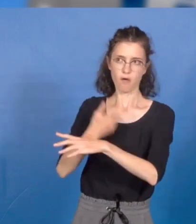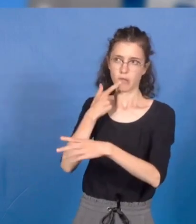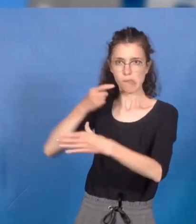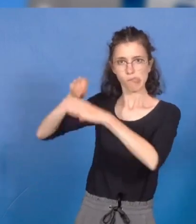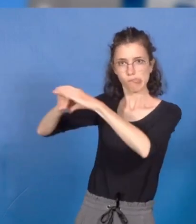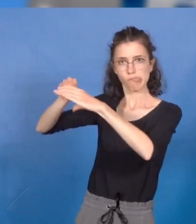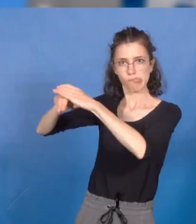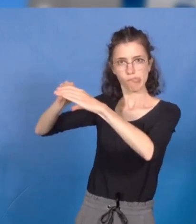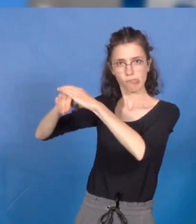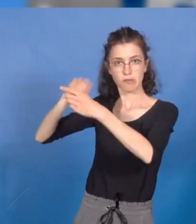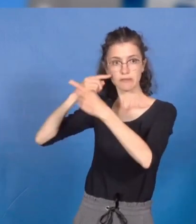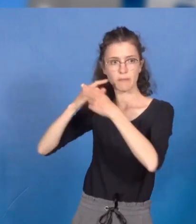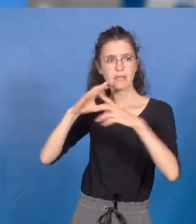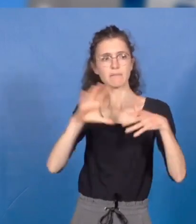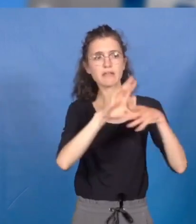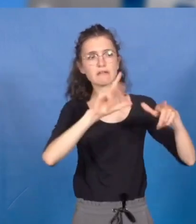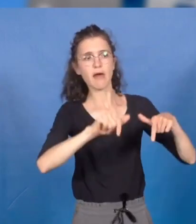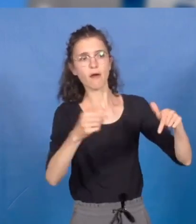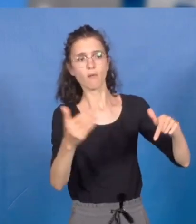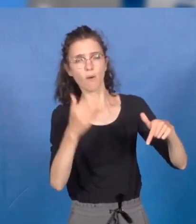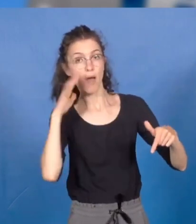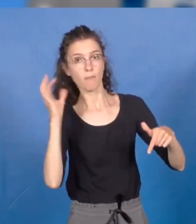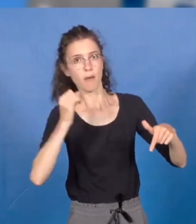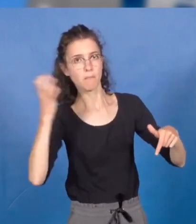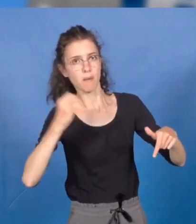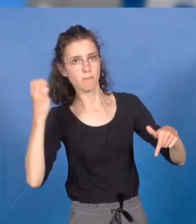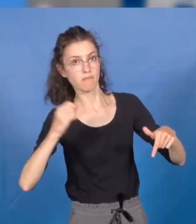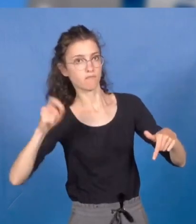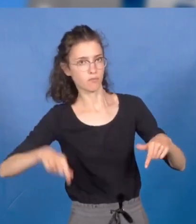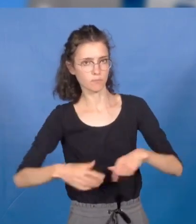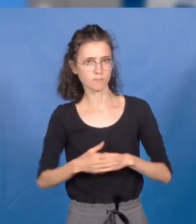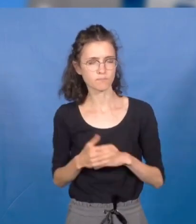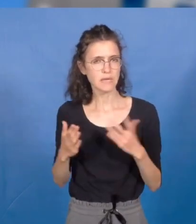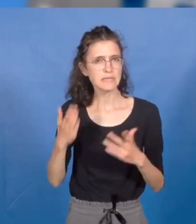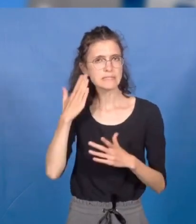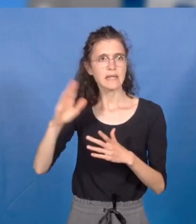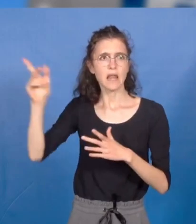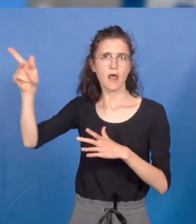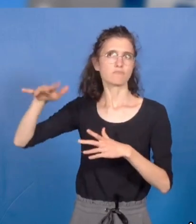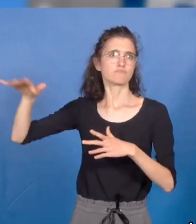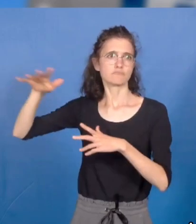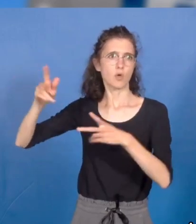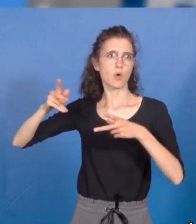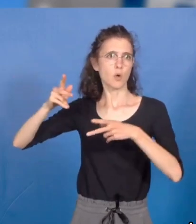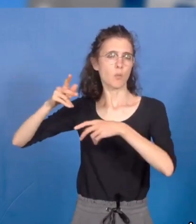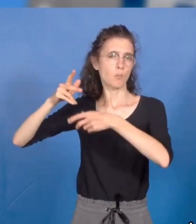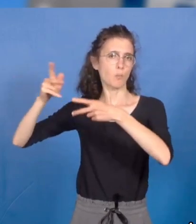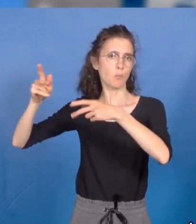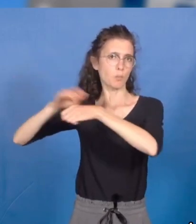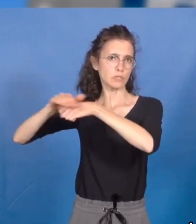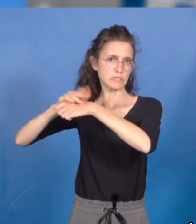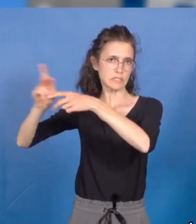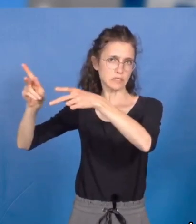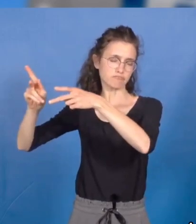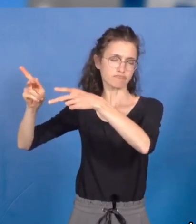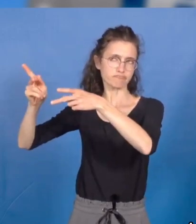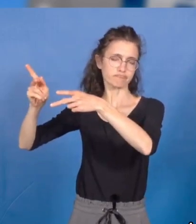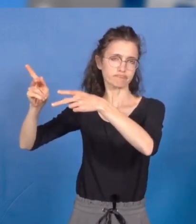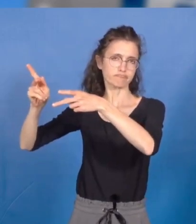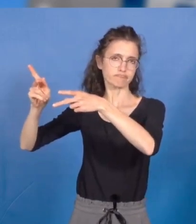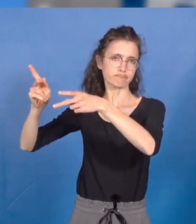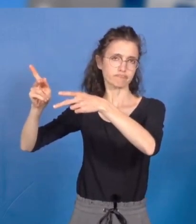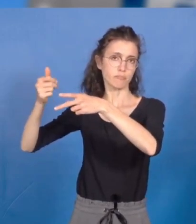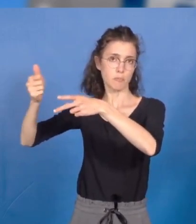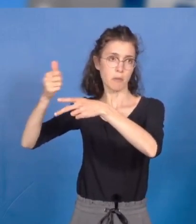sait aujourd'hui, et la défenseur des droits l'a rappelé, et c'est ce que les pouvoirs publics omettent de préciser, c'est que la détection des comportements dits